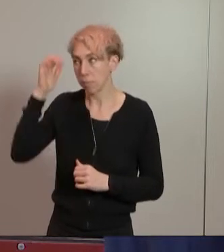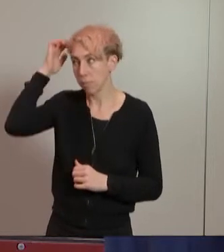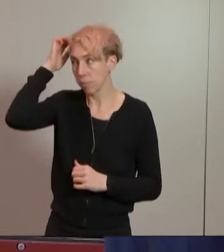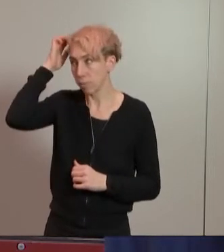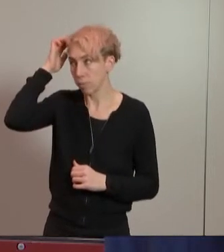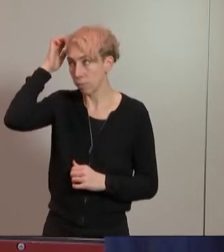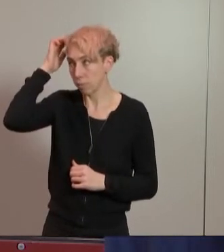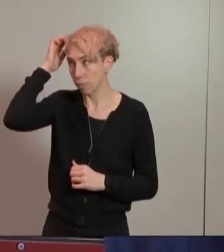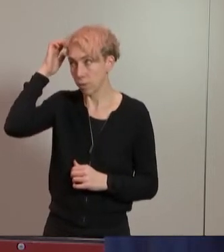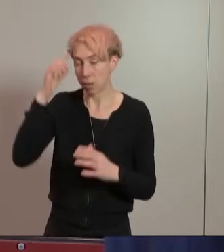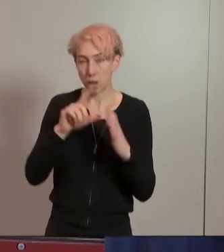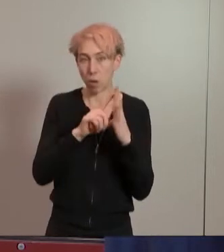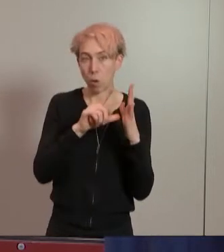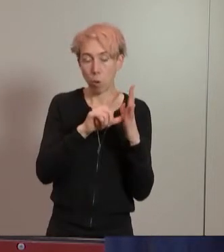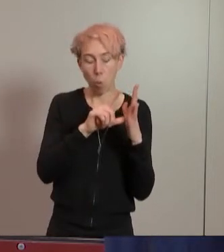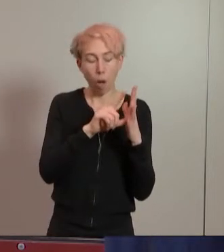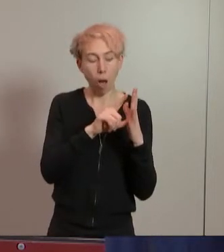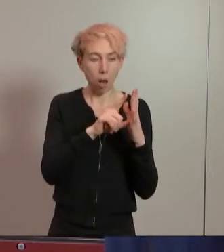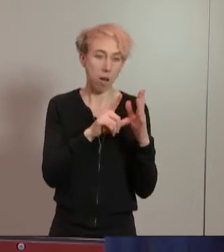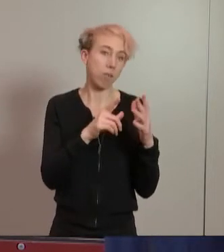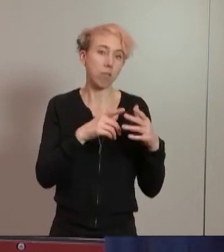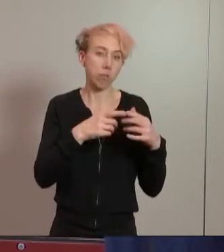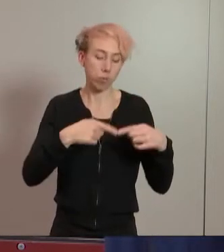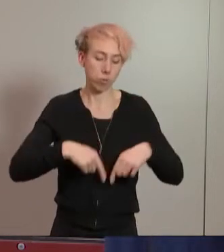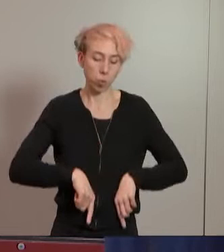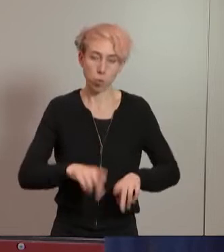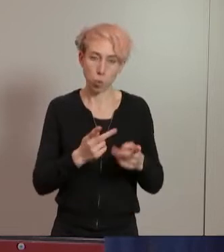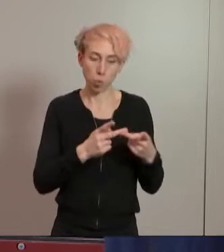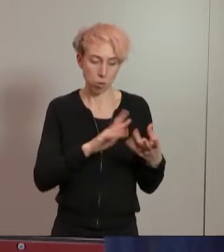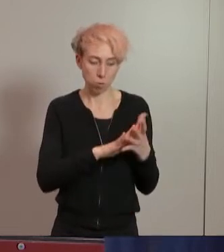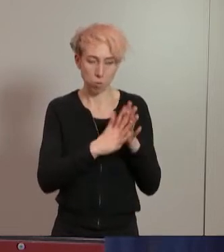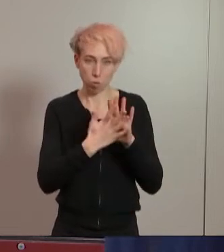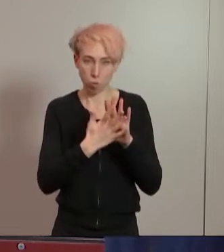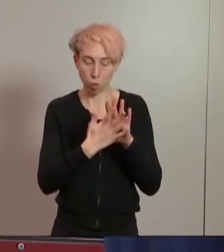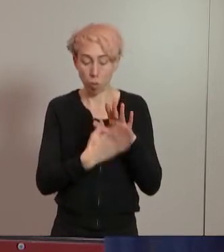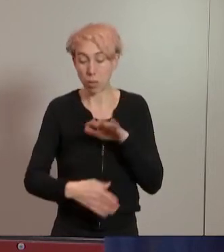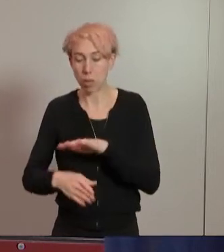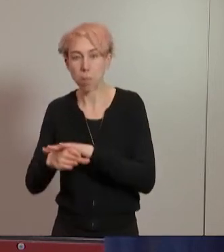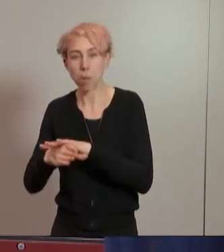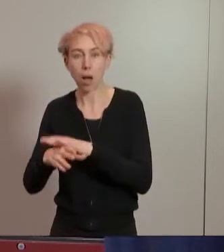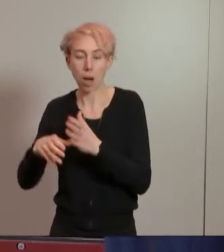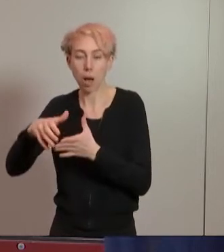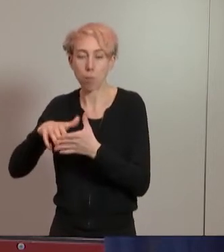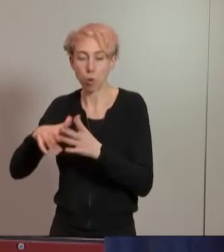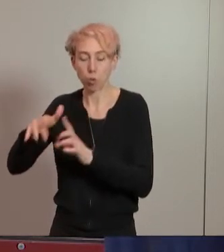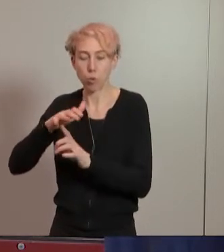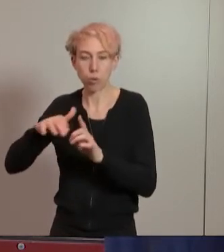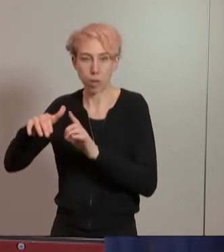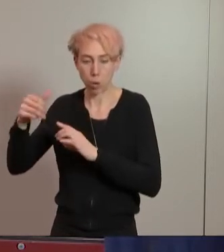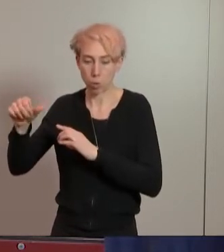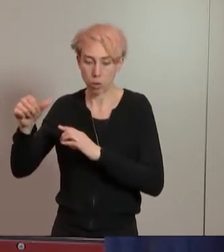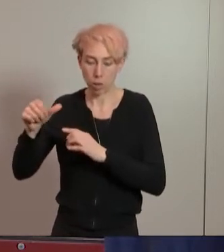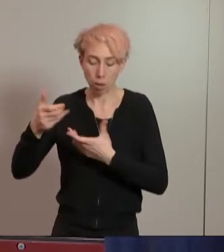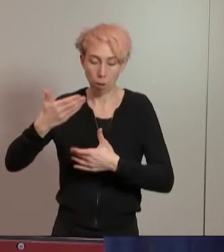Donc, la loi de transformation de la fonction publique est à l'origine du rapport social unique qui remplace désormais le rapport sur l'état de